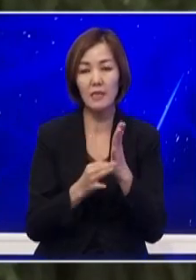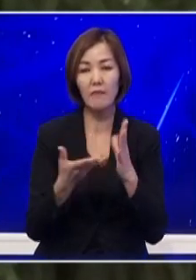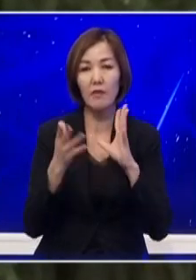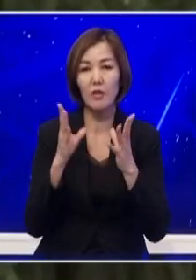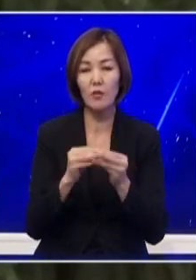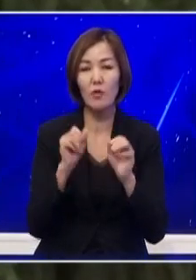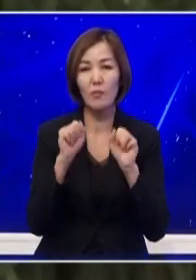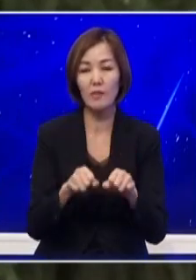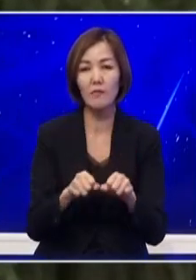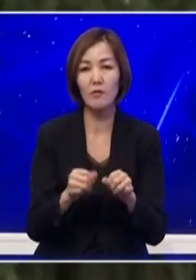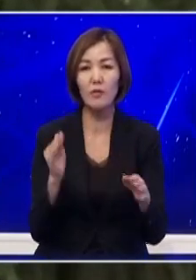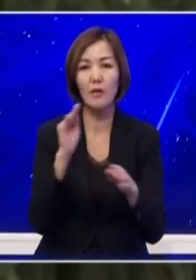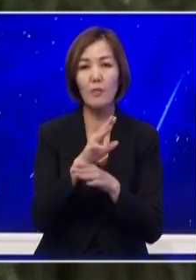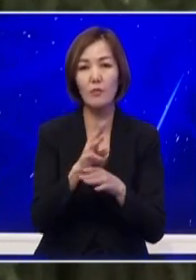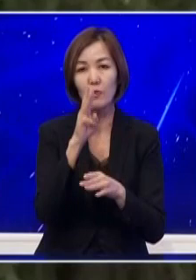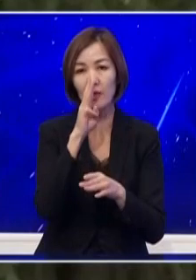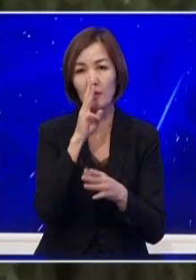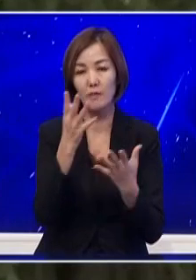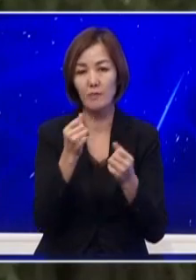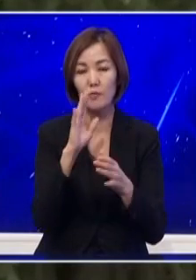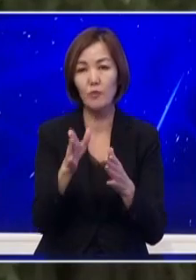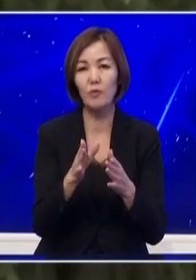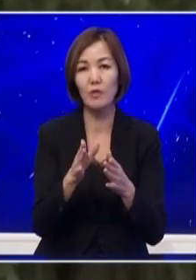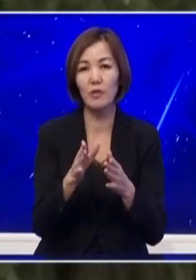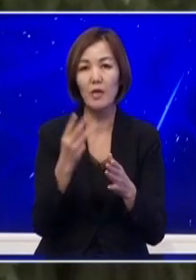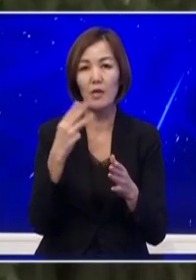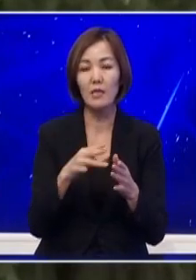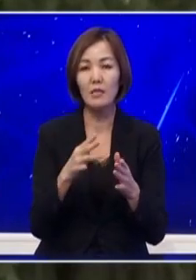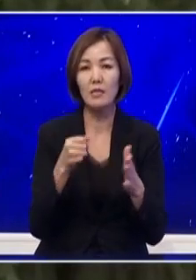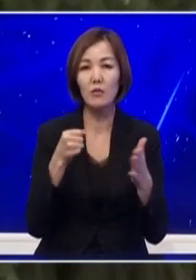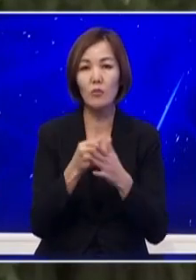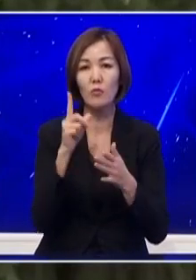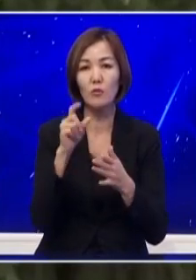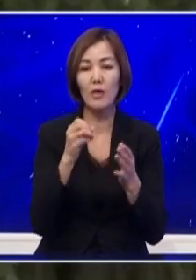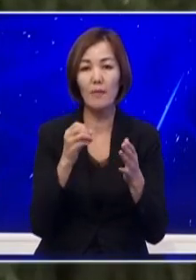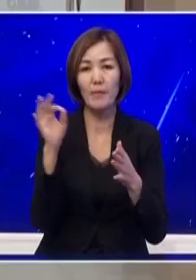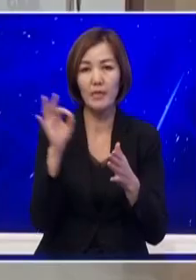которого позволят получить дополнительную надбавку к зарплате от 30 до 100%.